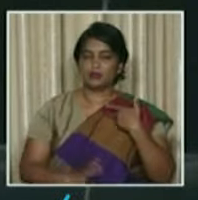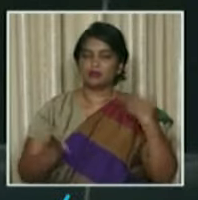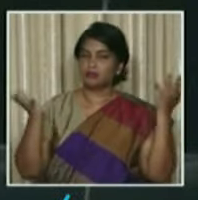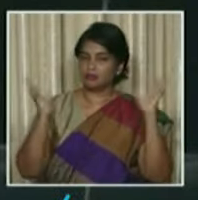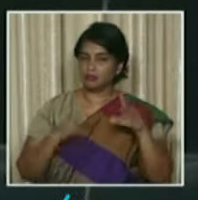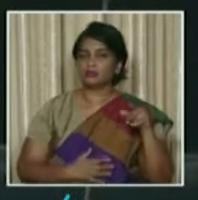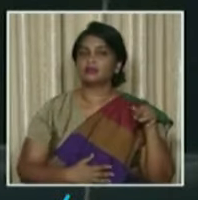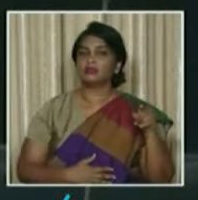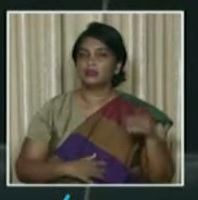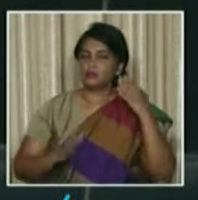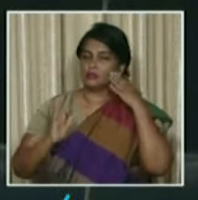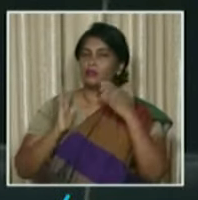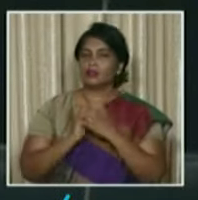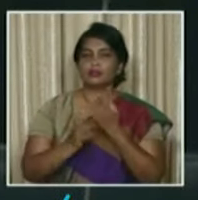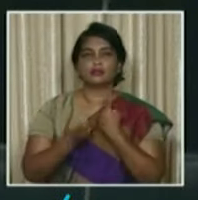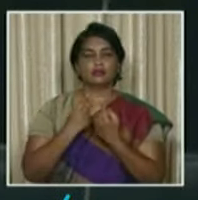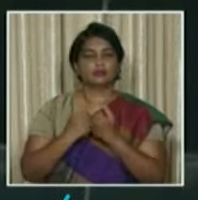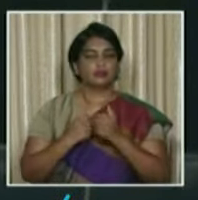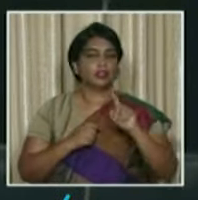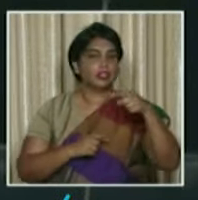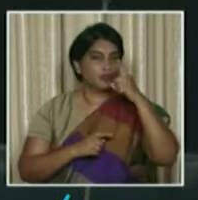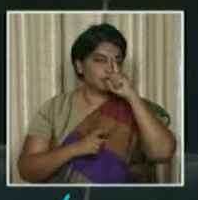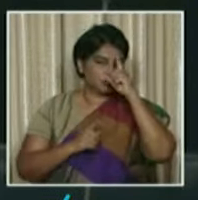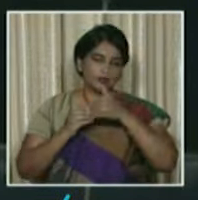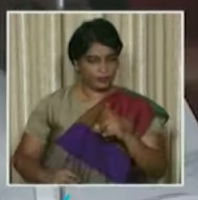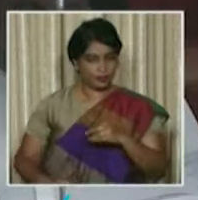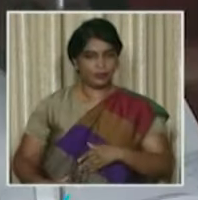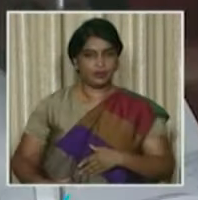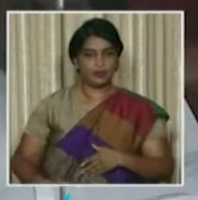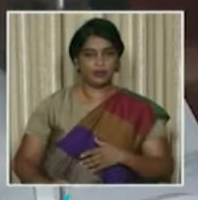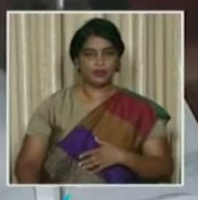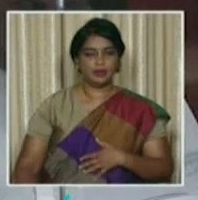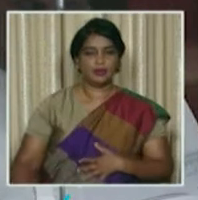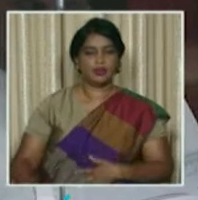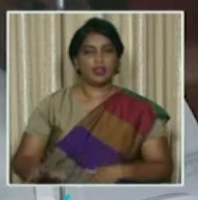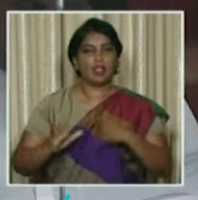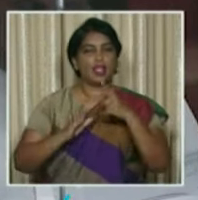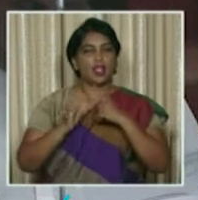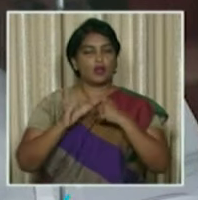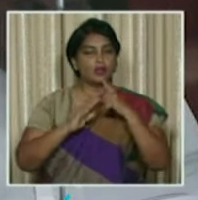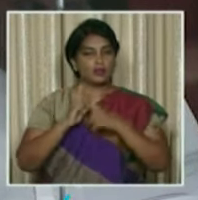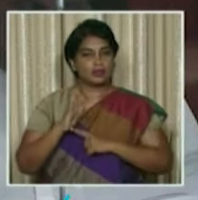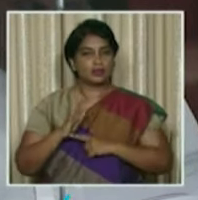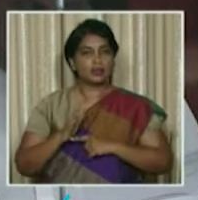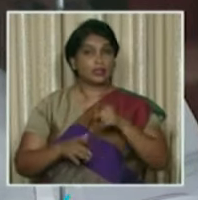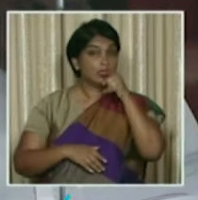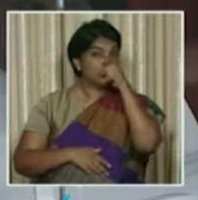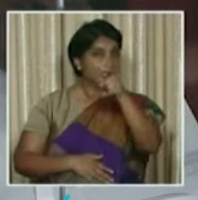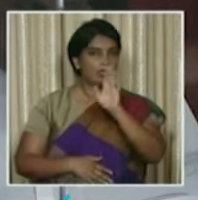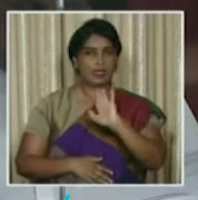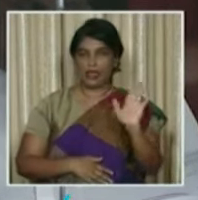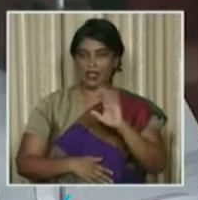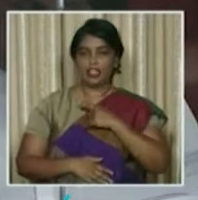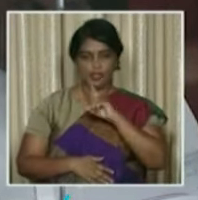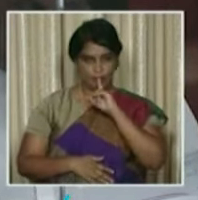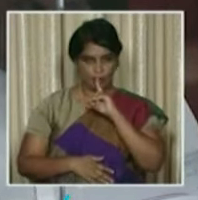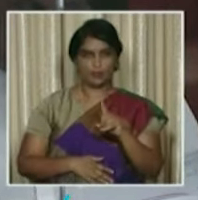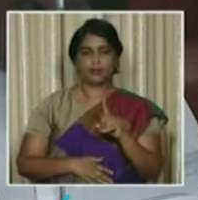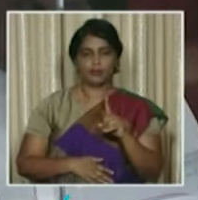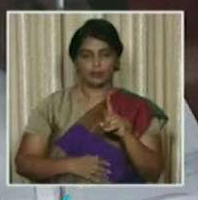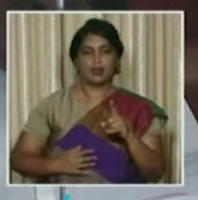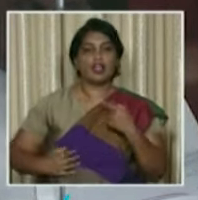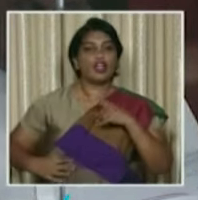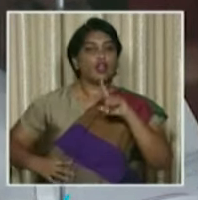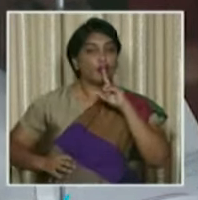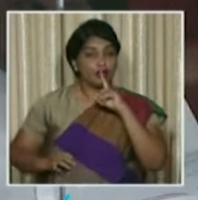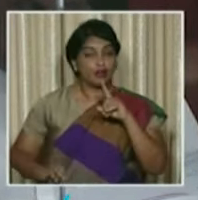කැඳවලා මේ පිළිබඳ පරීක්ෂණය එන සතිය ඉඳන් හරි පටන් ගන්න. අනුරාධ ජයරත්න මැතිතුමාට මගේ ඇඟිල්ල දික් කරන්නේ නැහැ කියලායි මම කතා වඩා ගත්තේ. මම